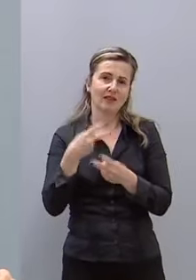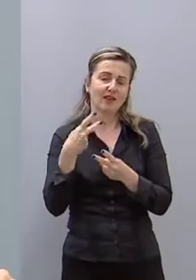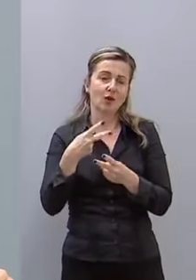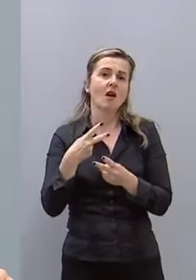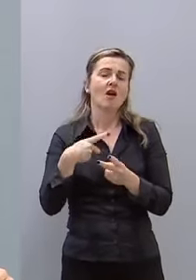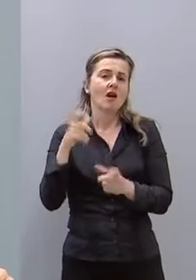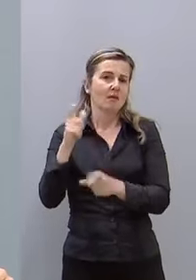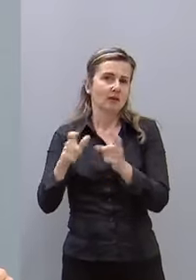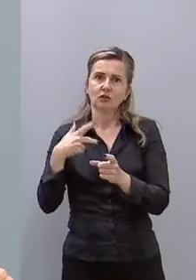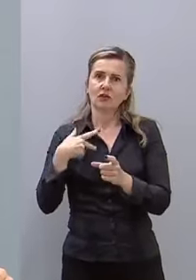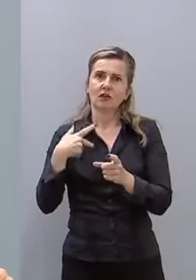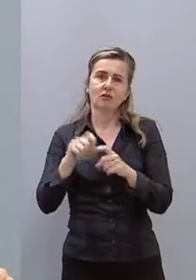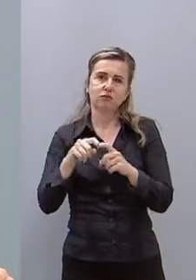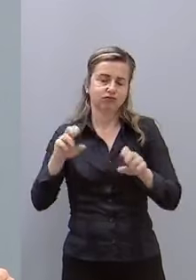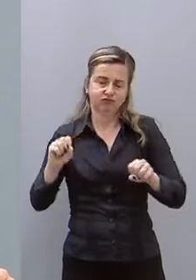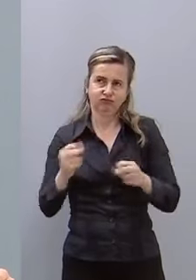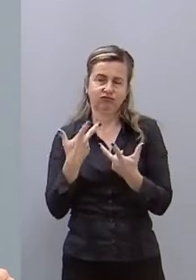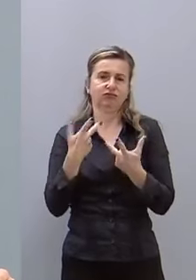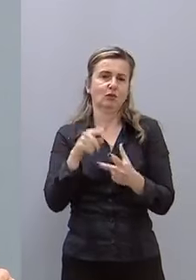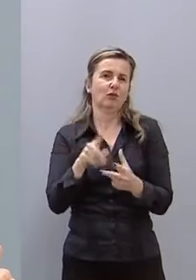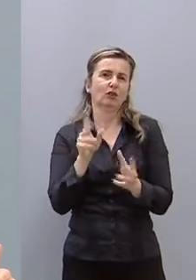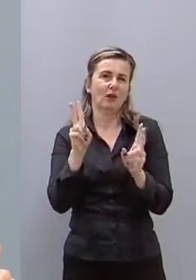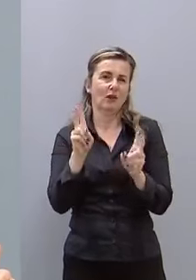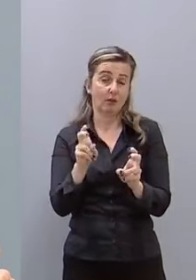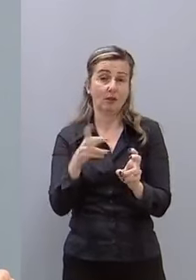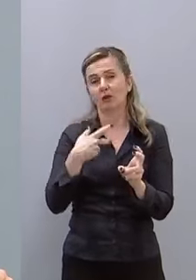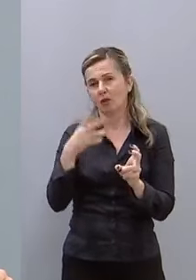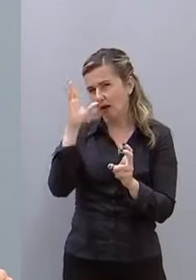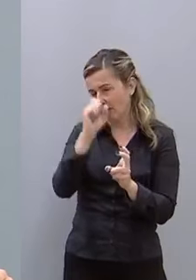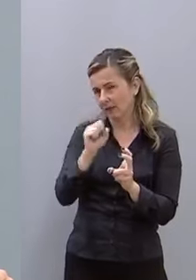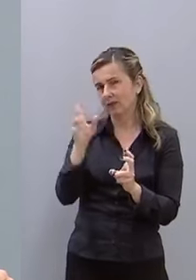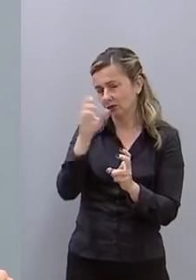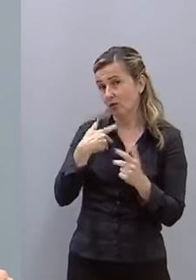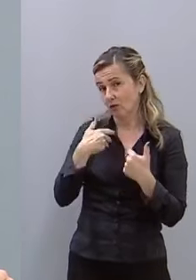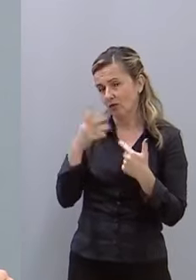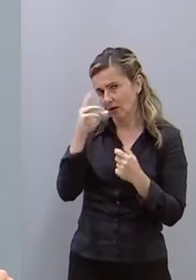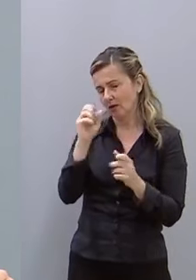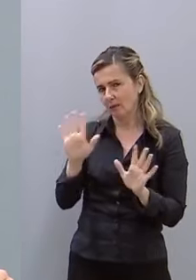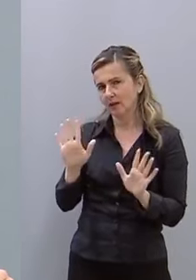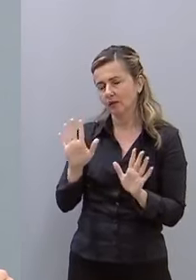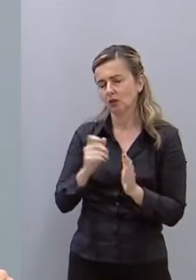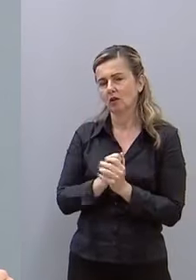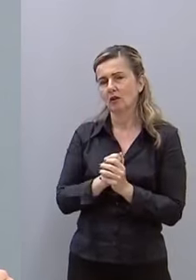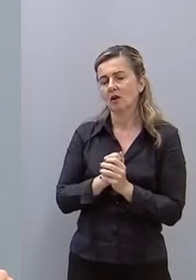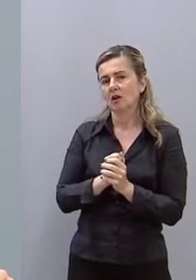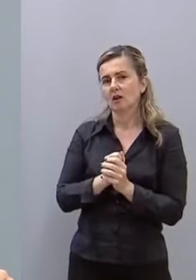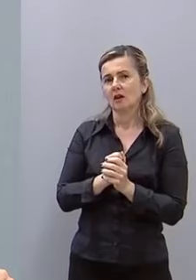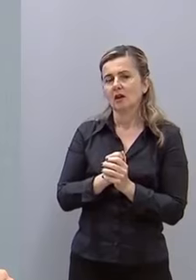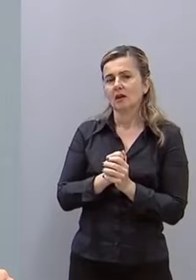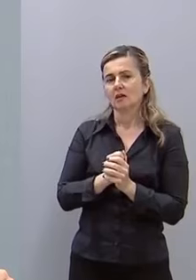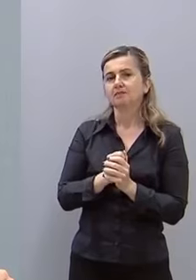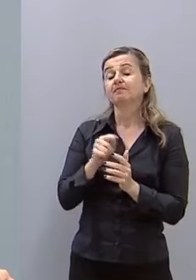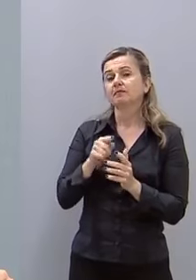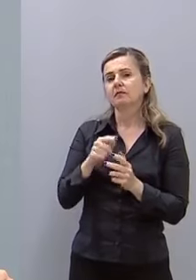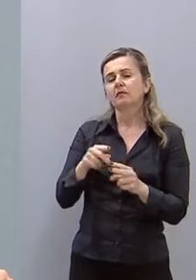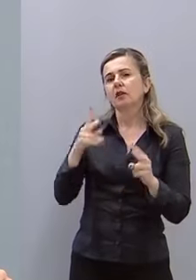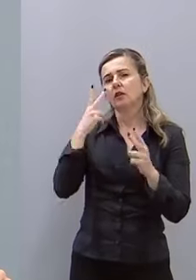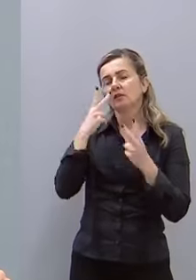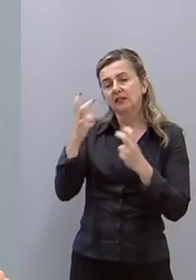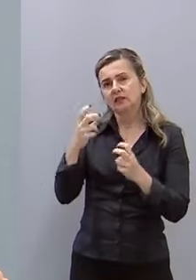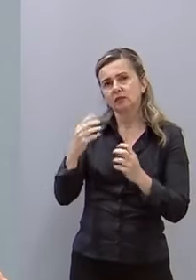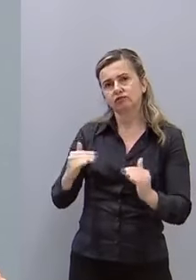gente era anche un po arrabbiata su questo punto io capisco e io capisco quindi con la stabilizzazione